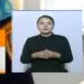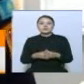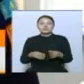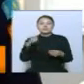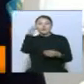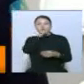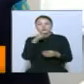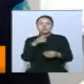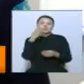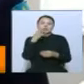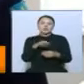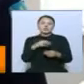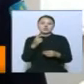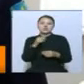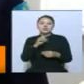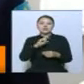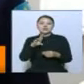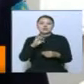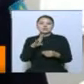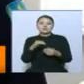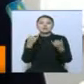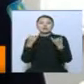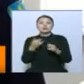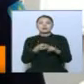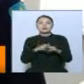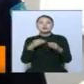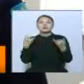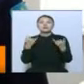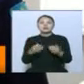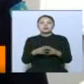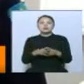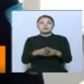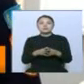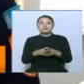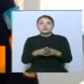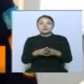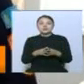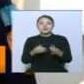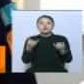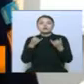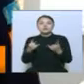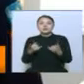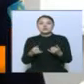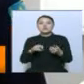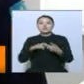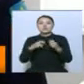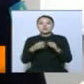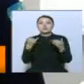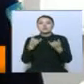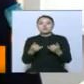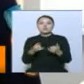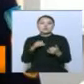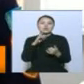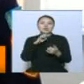жылту қазандығы дейді, жылту қазандығының мұржасы дейді, яғни мұржасын ақауынан байланысты,